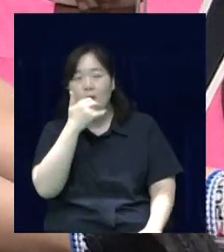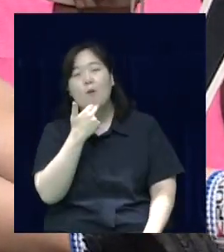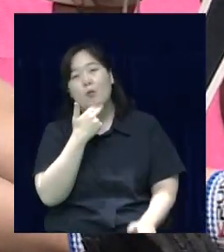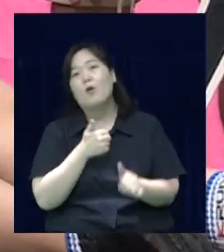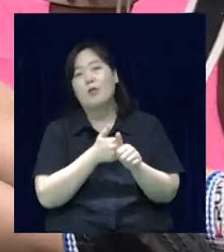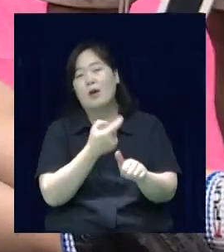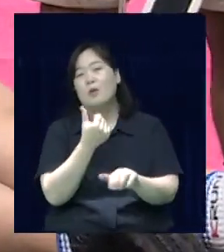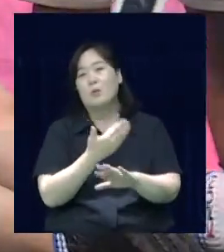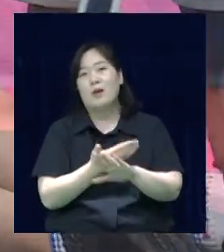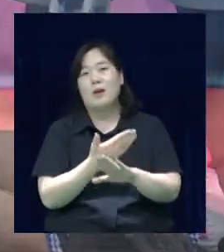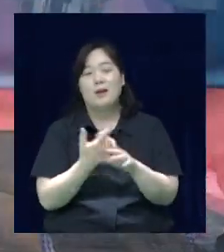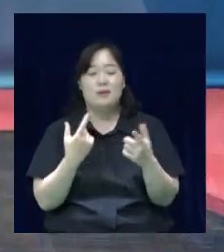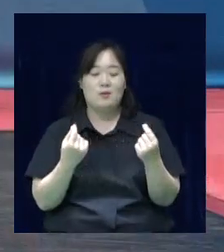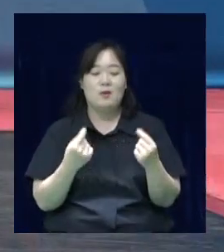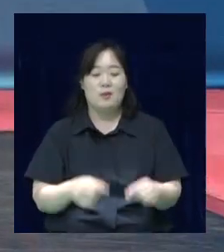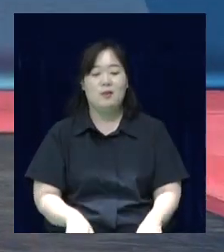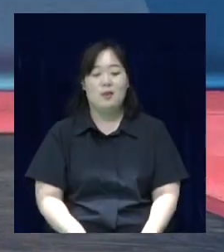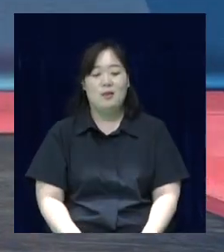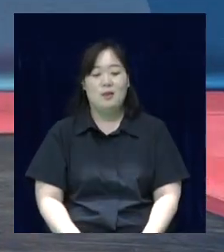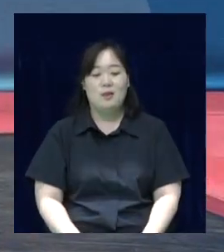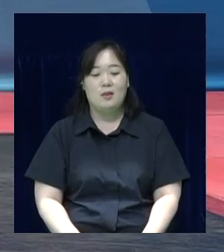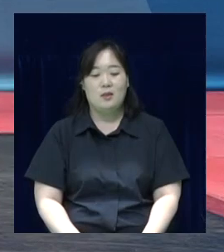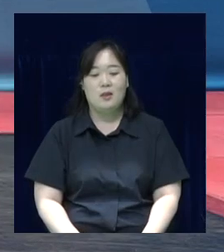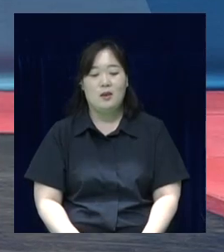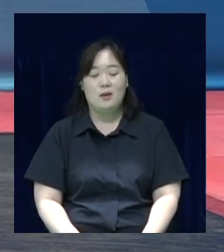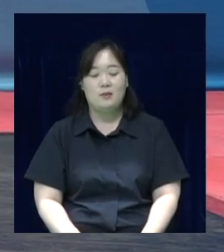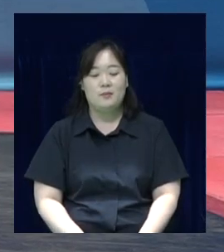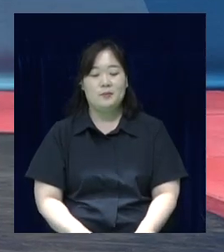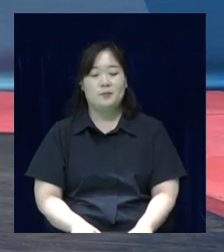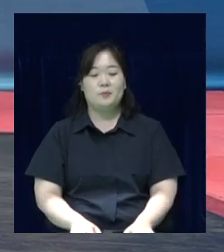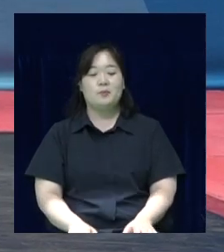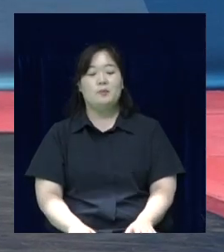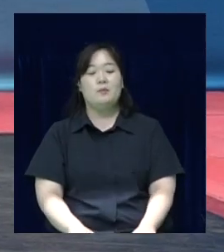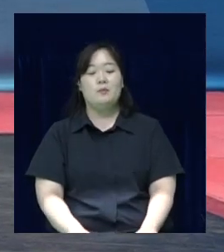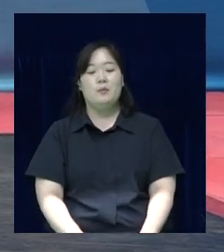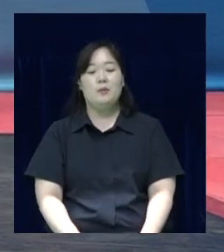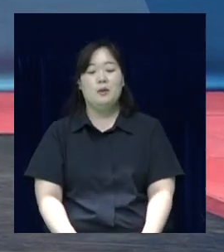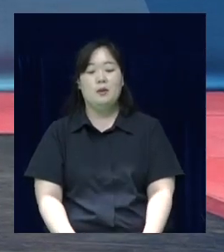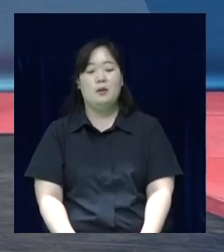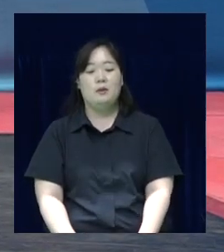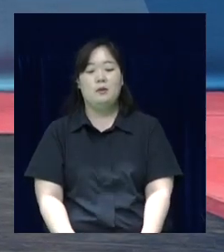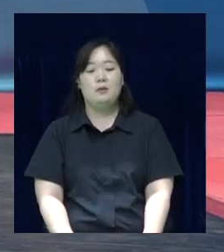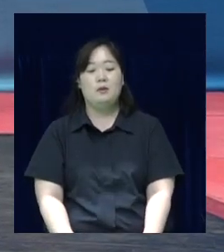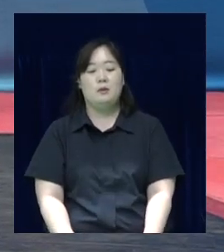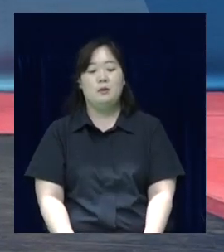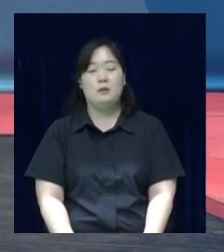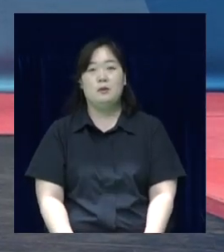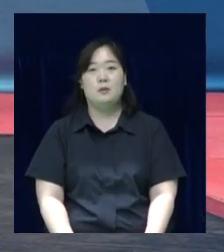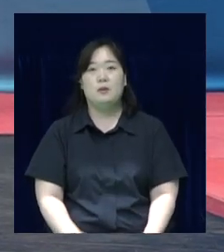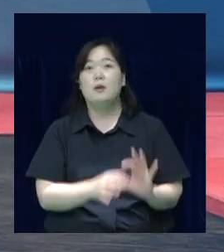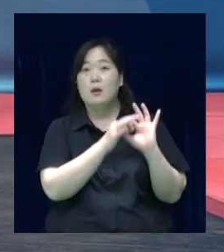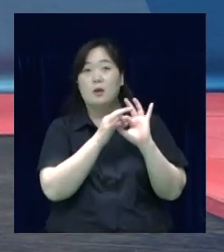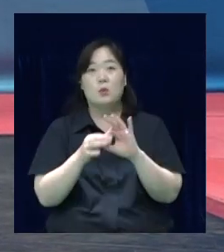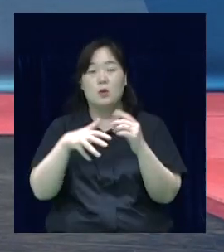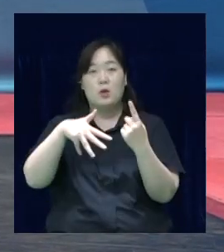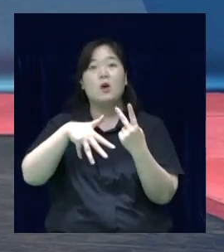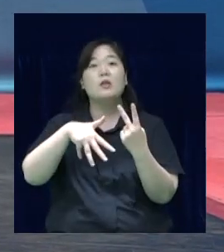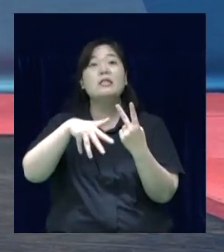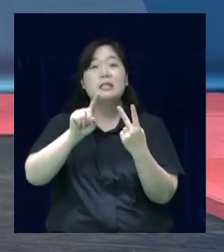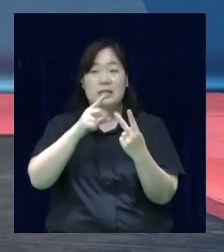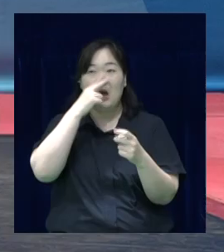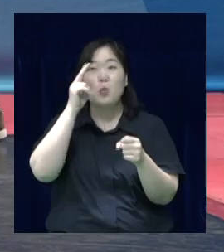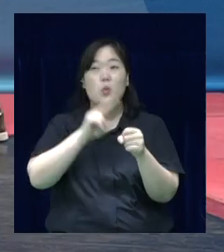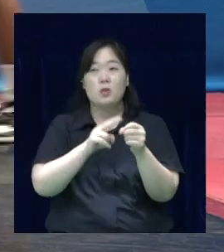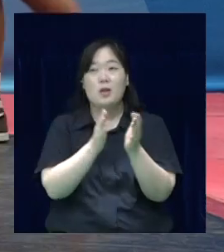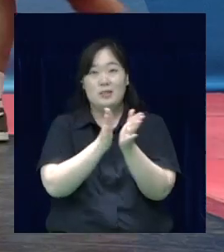그래서 앞서서 문정훈 선수 뭐 이런 선수들이 예, 또 좋은 예. 모습들을 보여준 거였었거든요. 그렇습니다. 자, 이어서 이제 2차 시도로